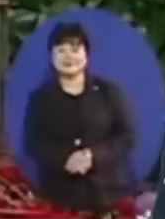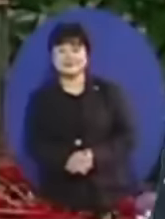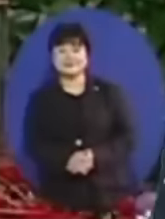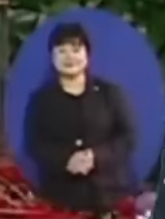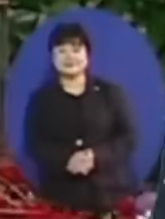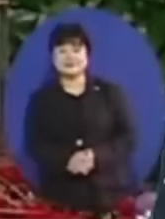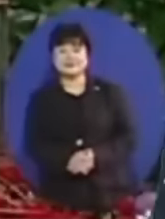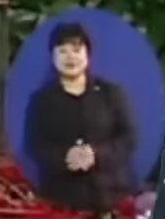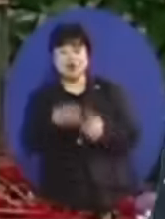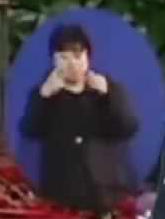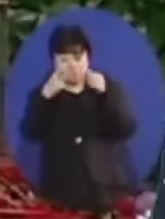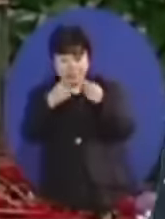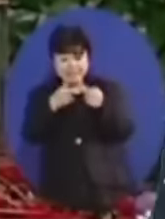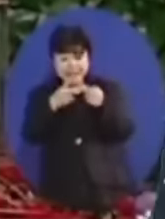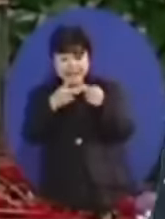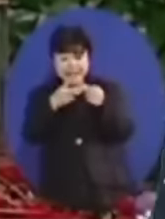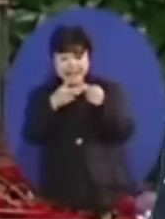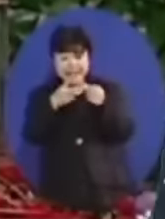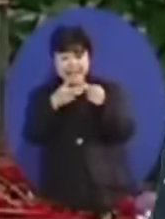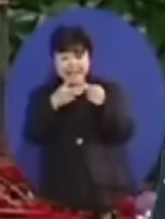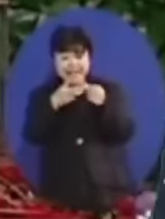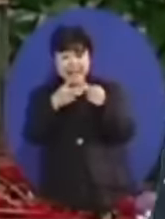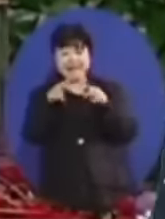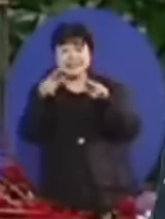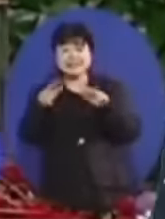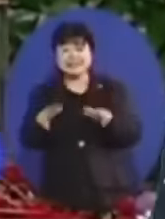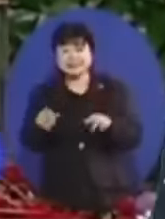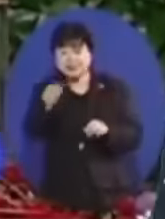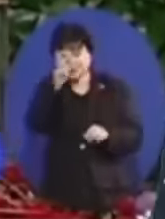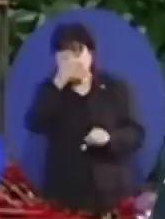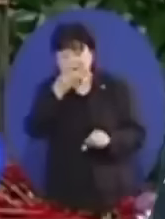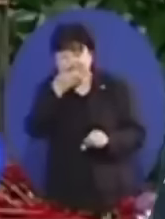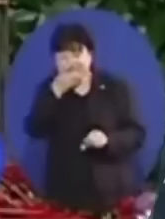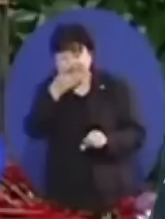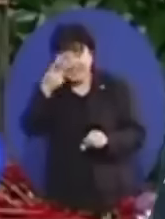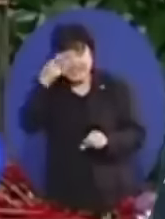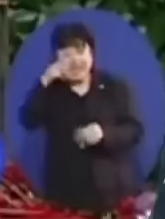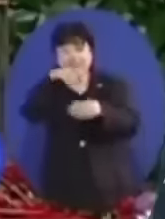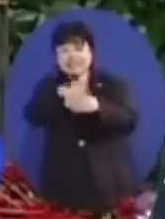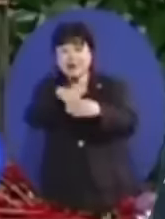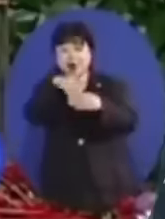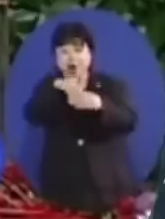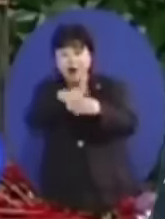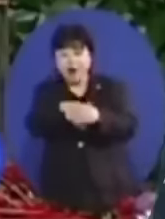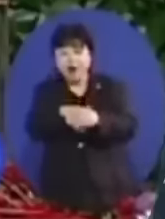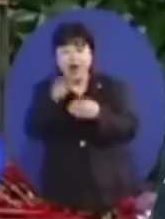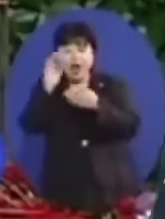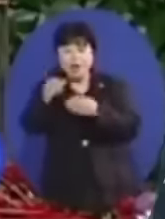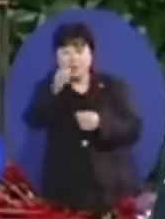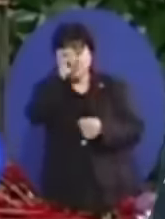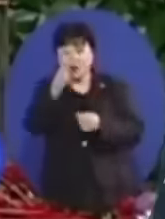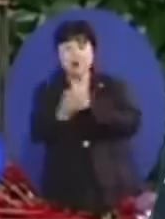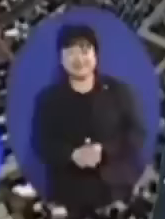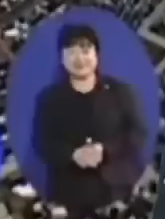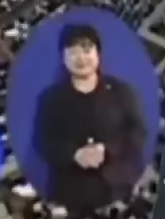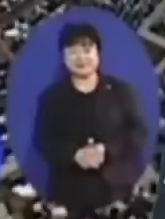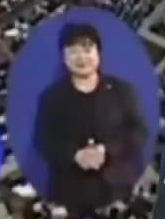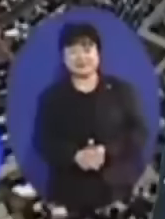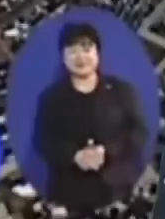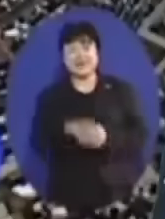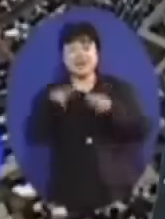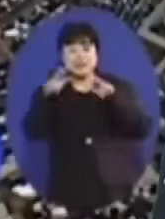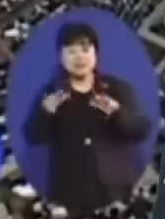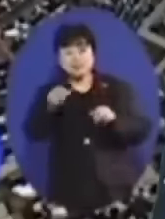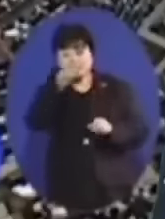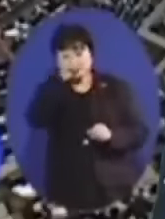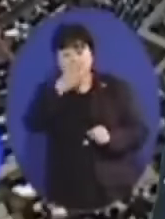그 다음 둘째로 현재 좋은 씨앗을 생각해 심어야 장차 좋은 것을 거두는 것입니다. 현재